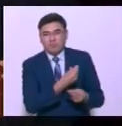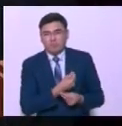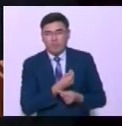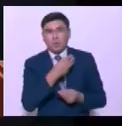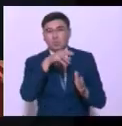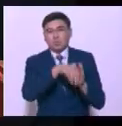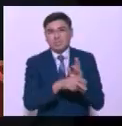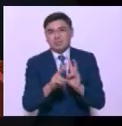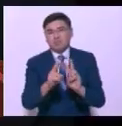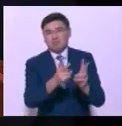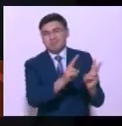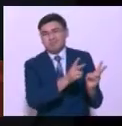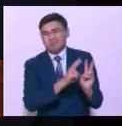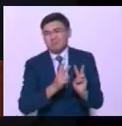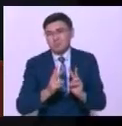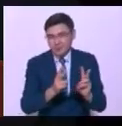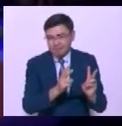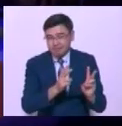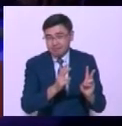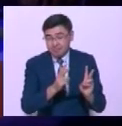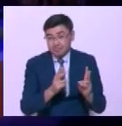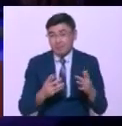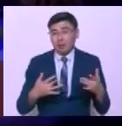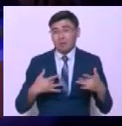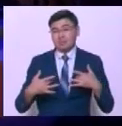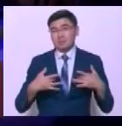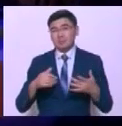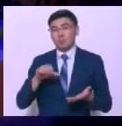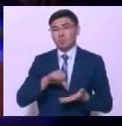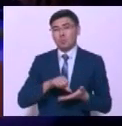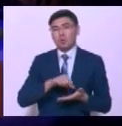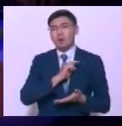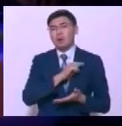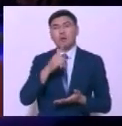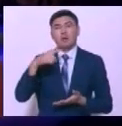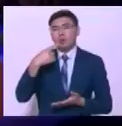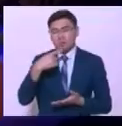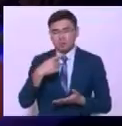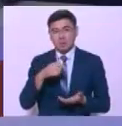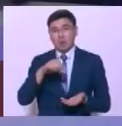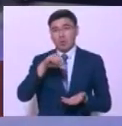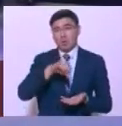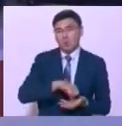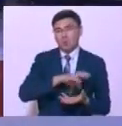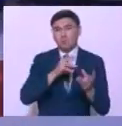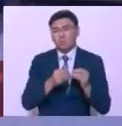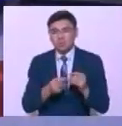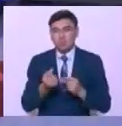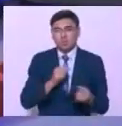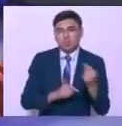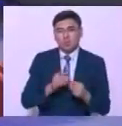хореография артисты поставивши спектакль говорят что от таких фестивалей получают много пользы улучшая опыт